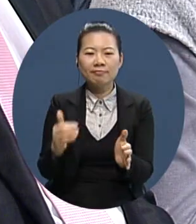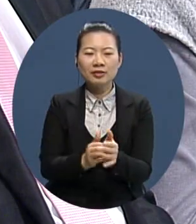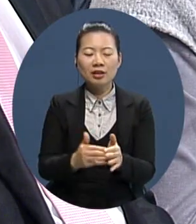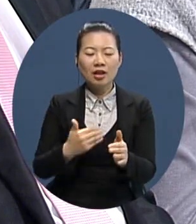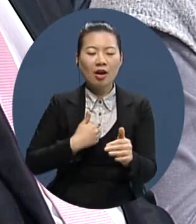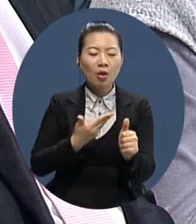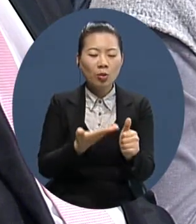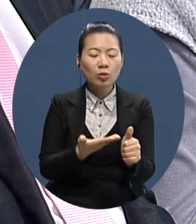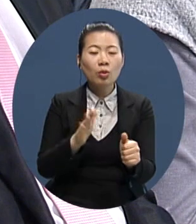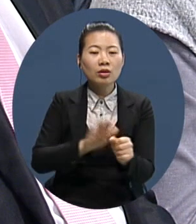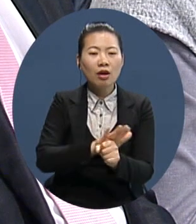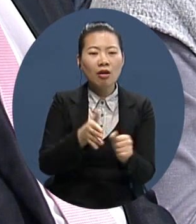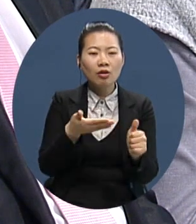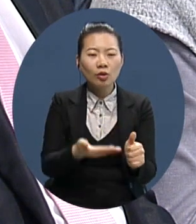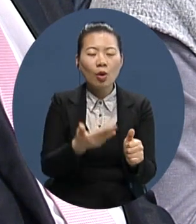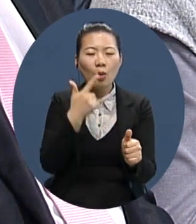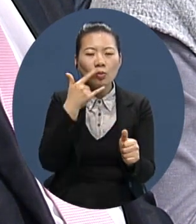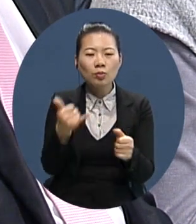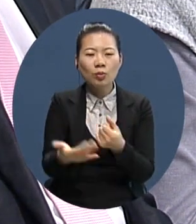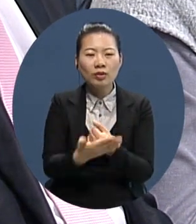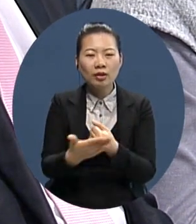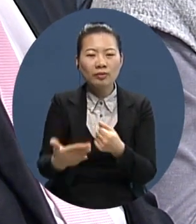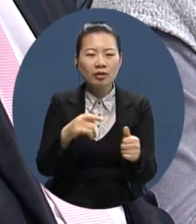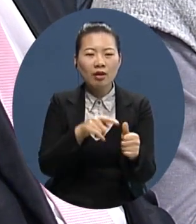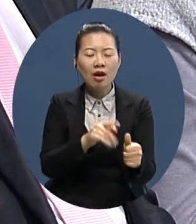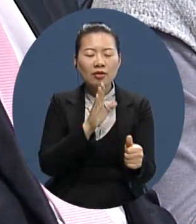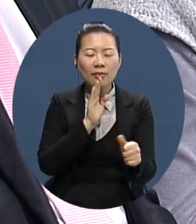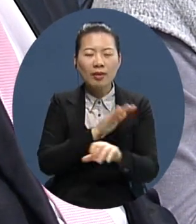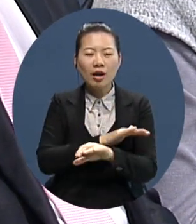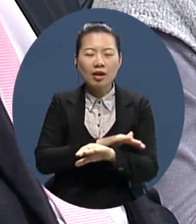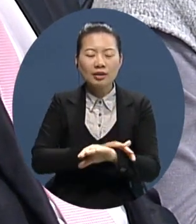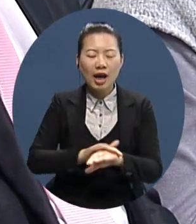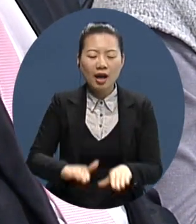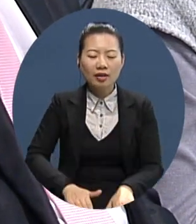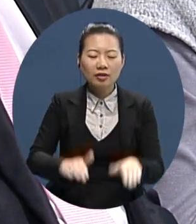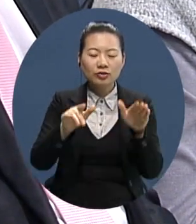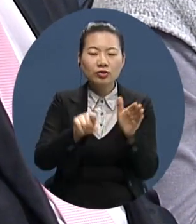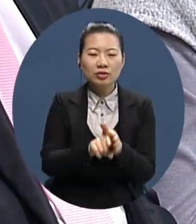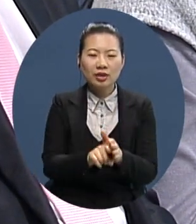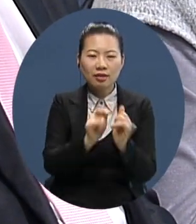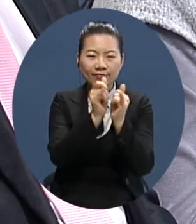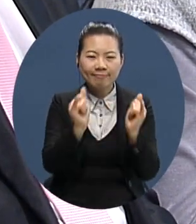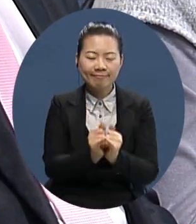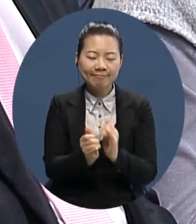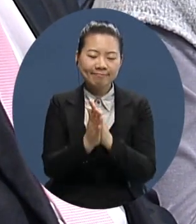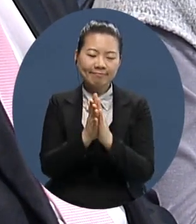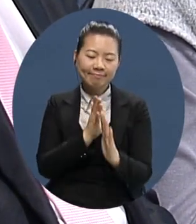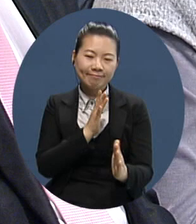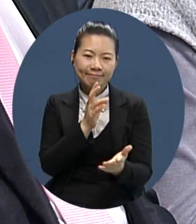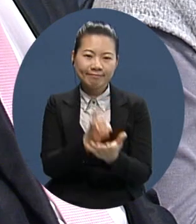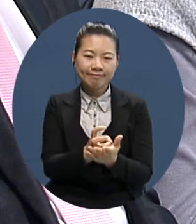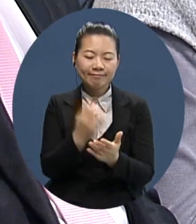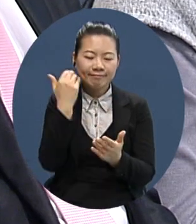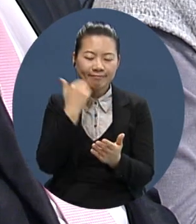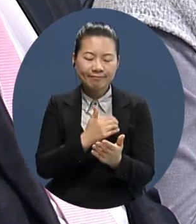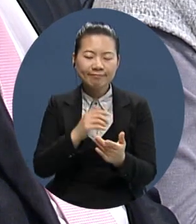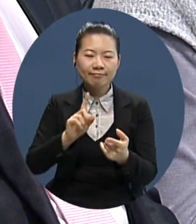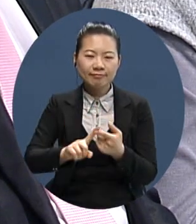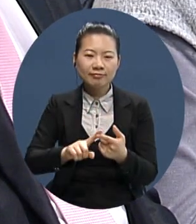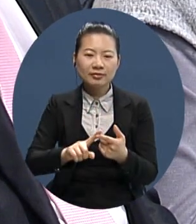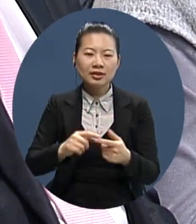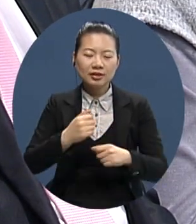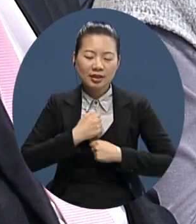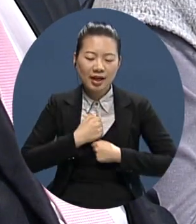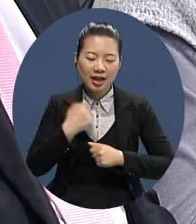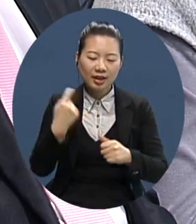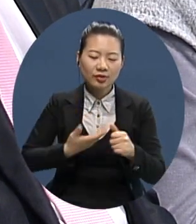너를 사랑하고 내가 너의 부모이기 때문에 너가 제대로 된 사람으로 크기 위해서 사회의 질서와 누구나 지키는 규범을 가르치기